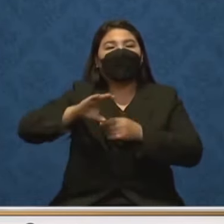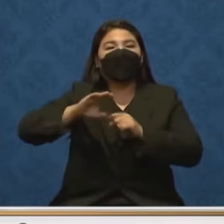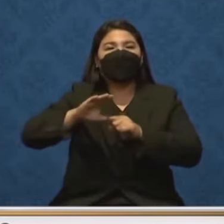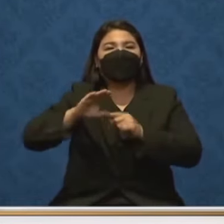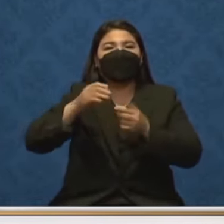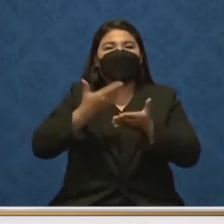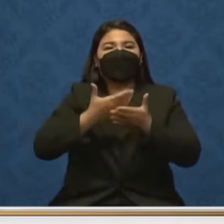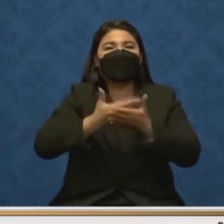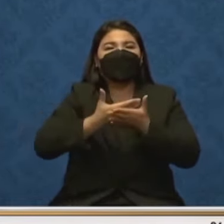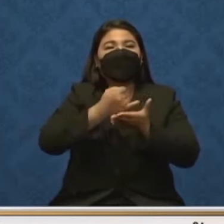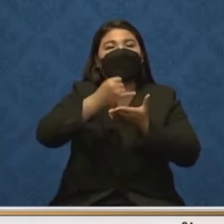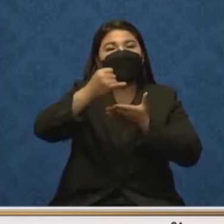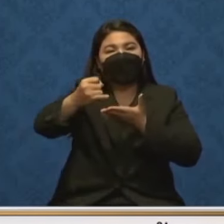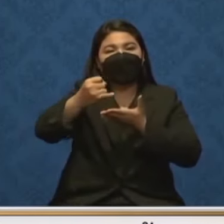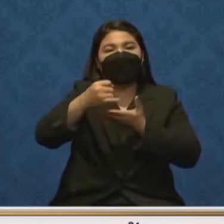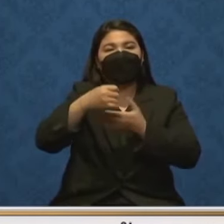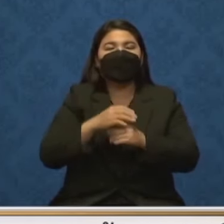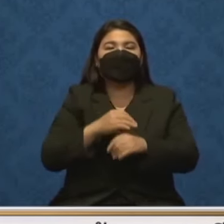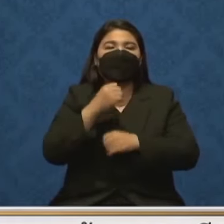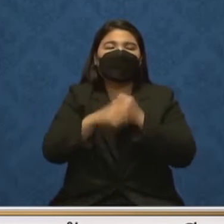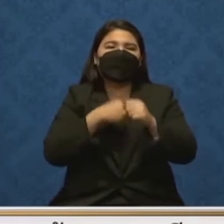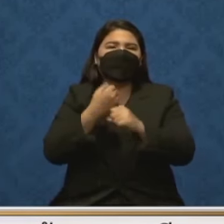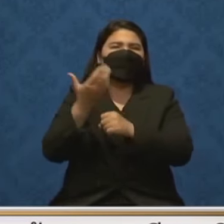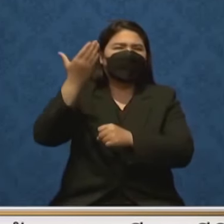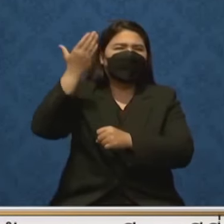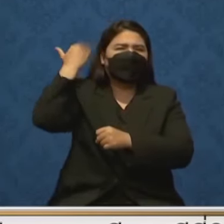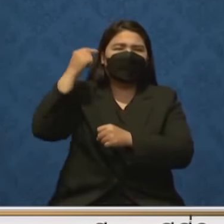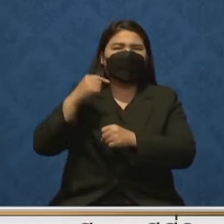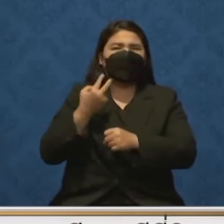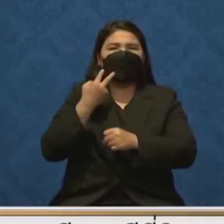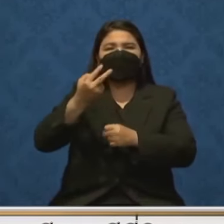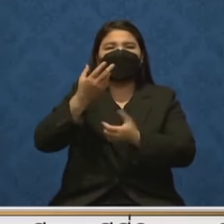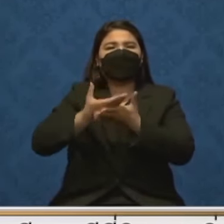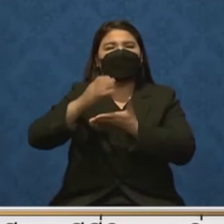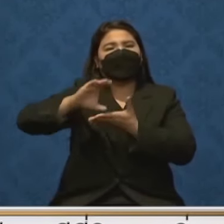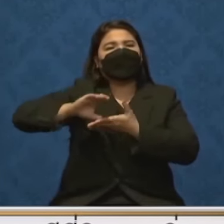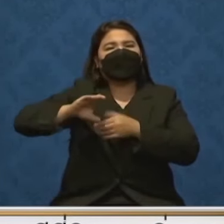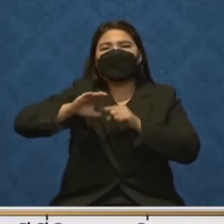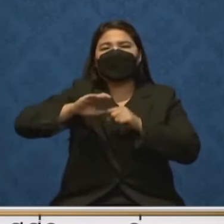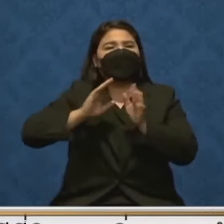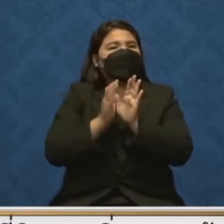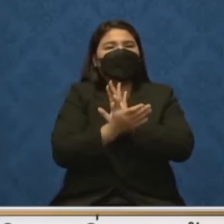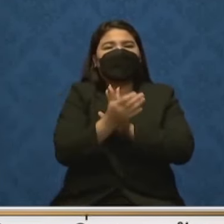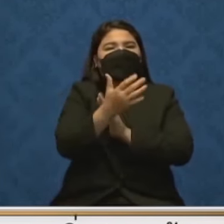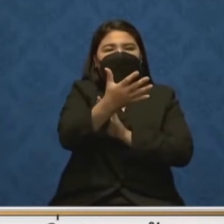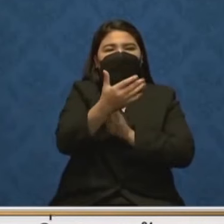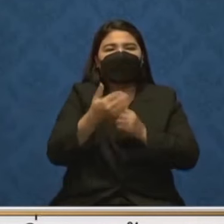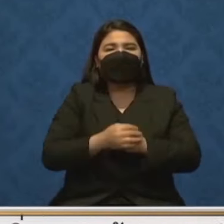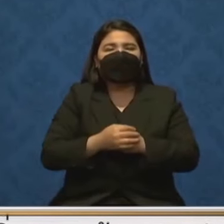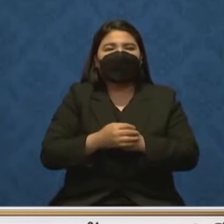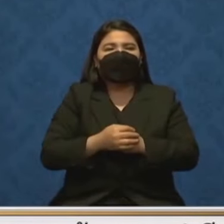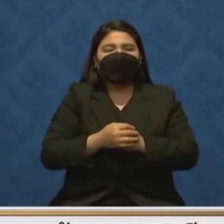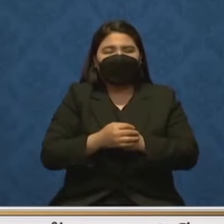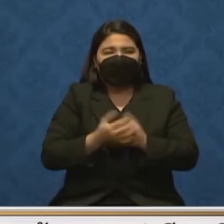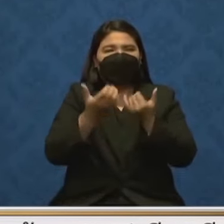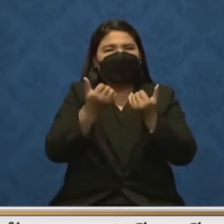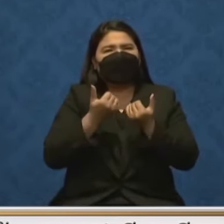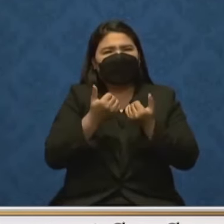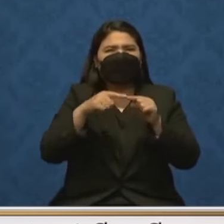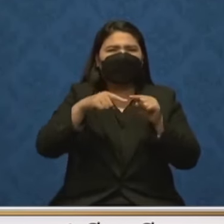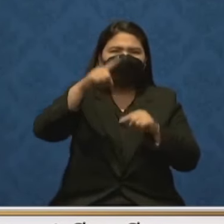เรานะคะเมื่อย้อนกลับไปดูรายและปีที่ผ่านมาแทบจะไม่ได้มีอะไรเปลี่ยนแปลงไปเลยค่ะหน่วยมีงบประมาณมากกว่า 400หน่วยนะคะมีขึ้น